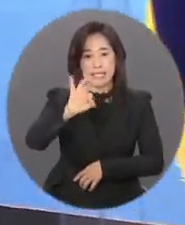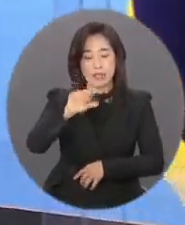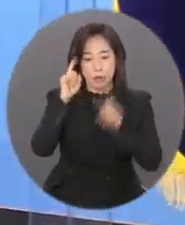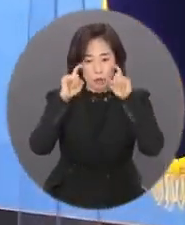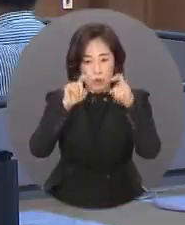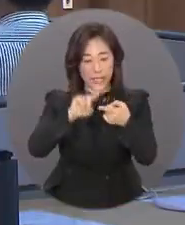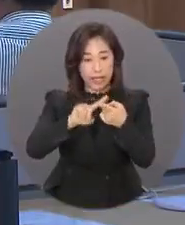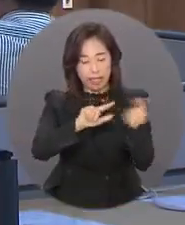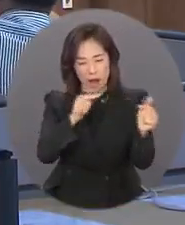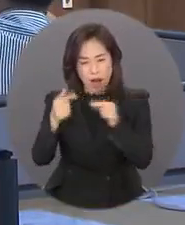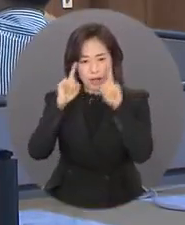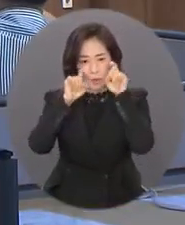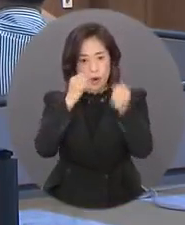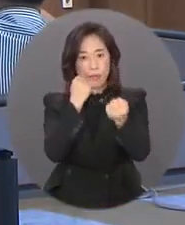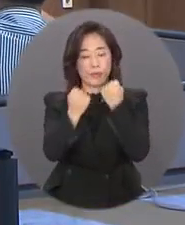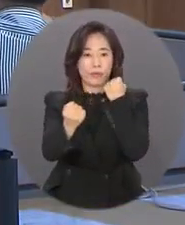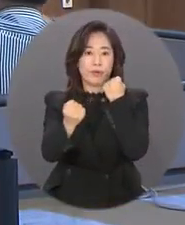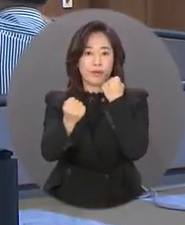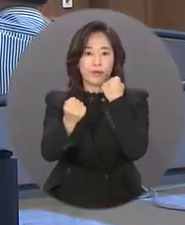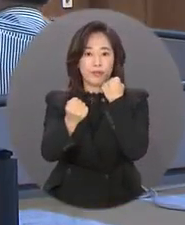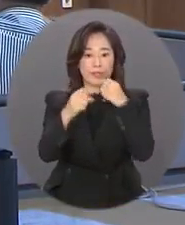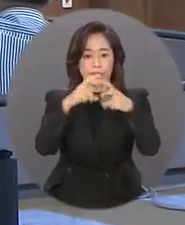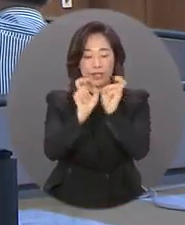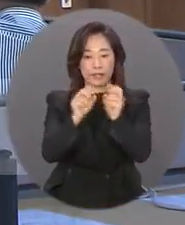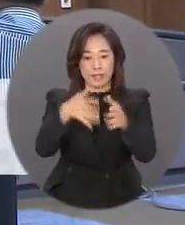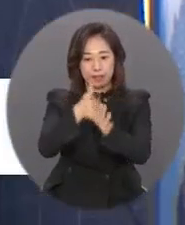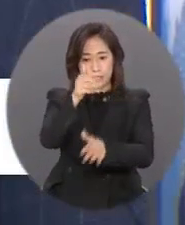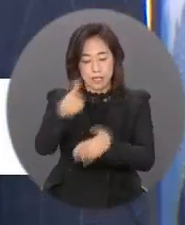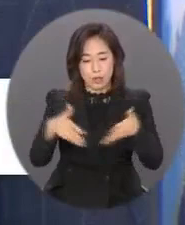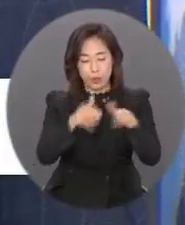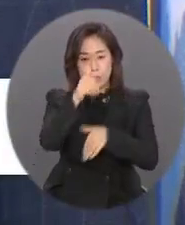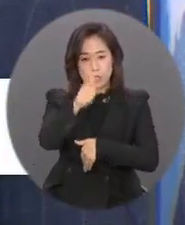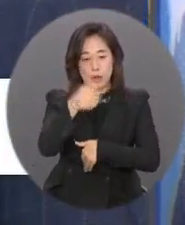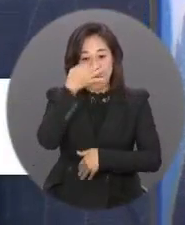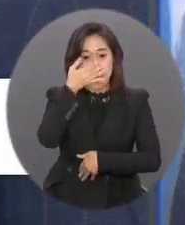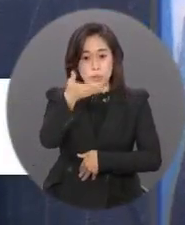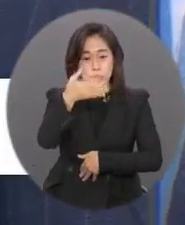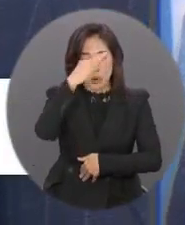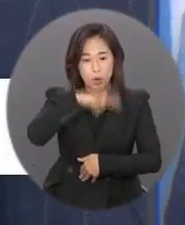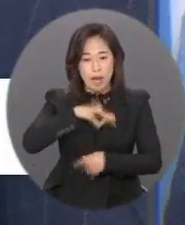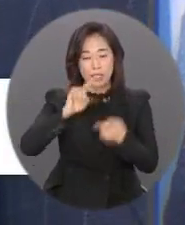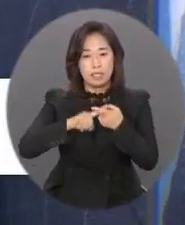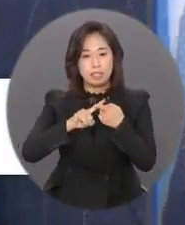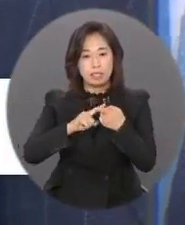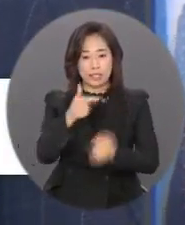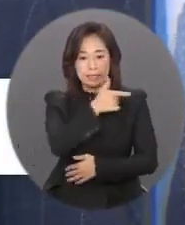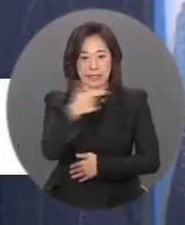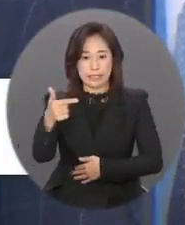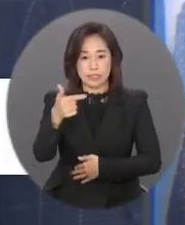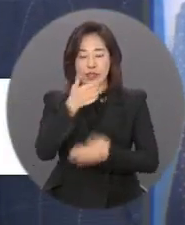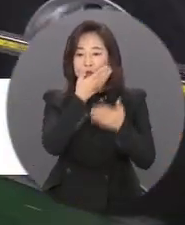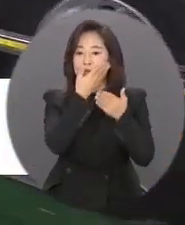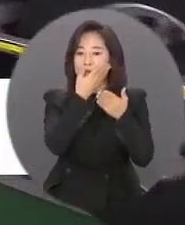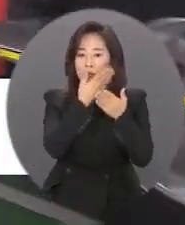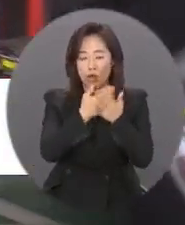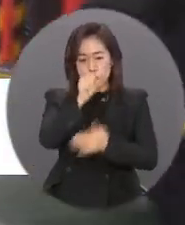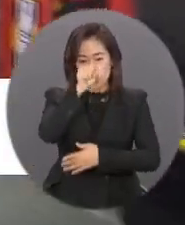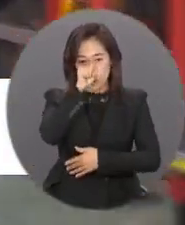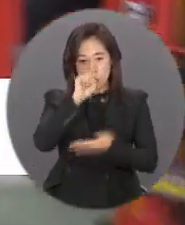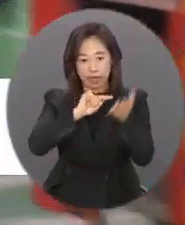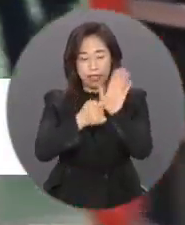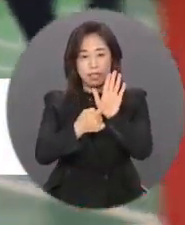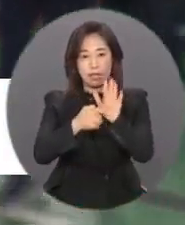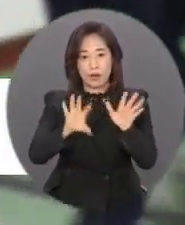여러 가지 의혹에도 불구하고 성남시장과 도지사 시절 보여준 효율성이 최대 강점으로 꼽힙니다.